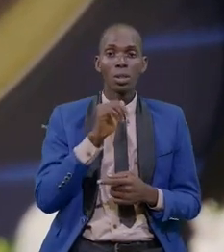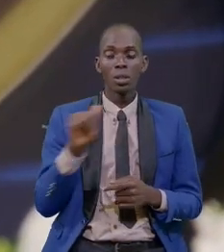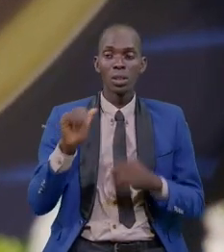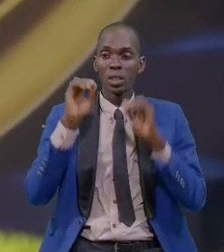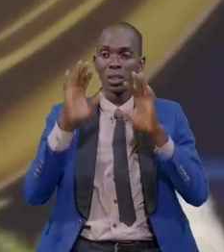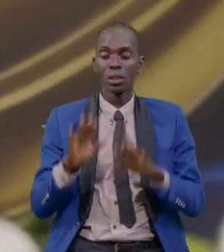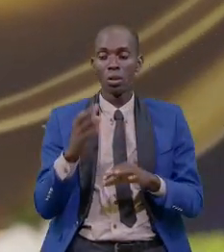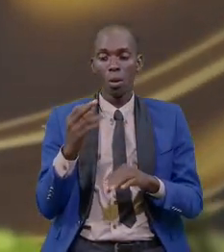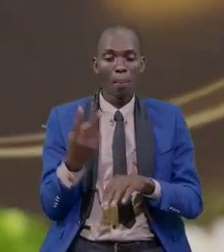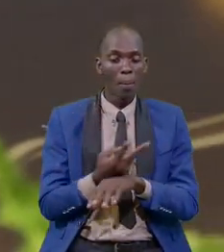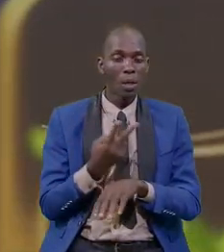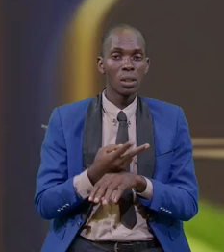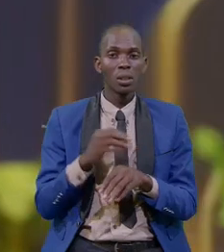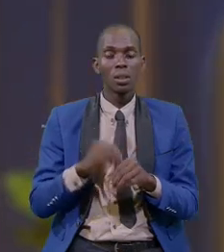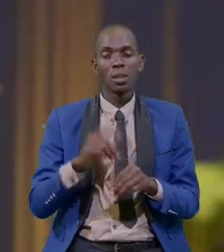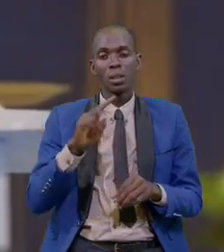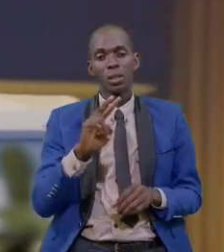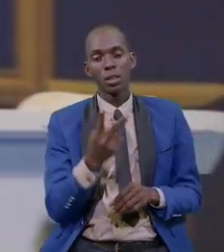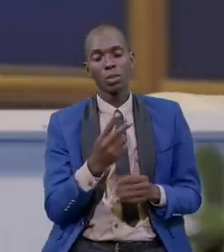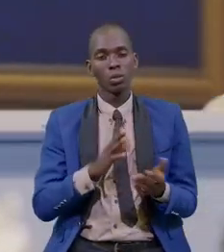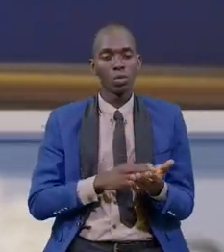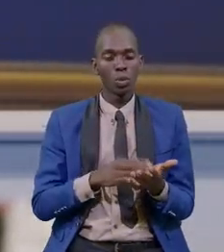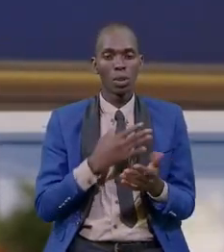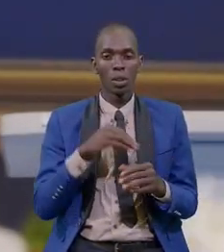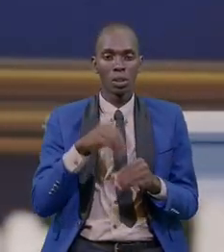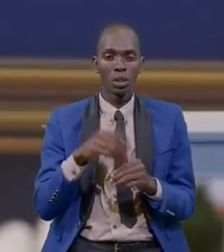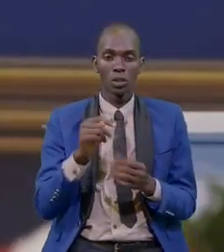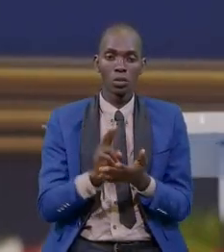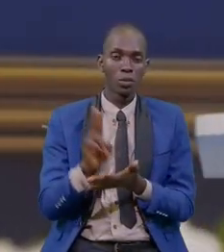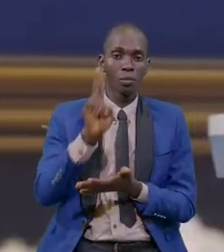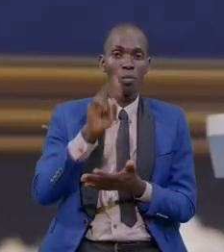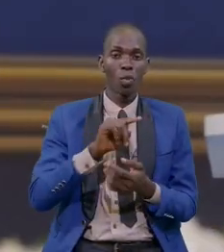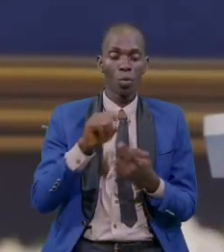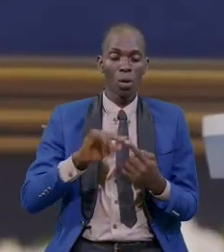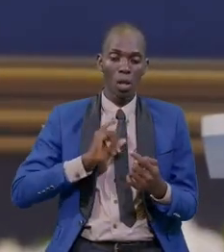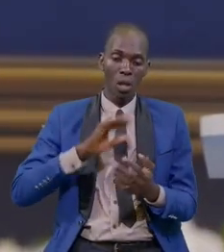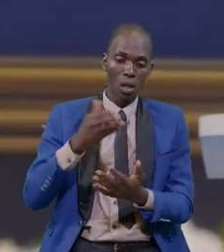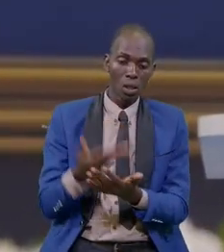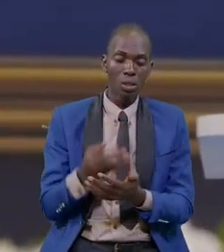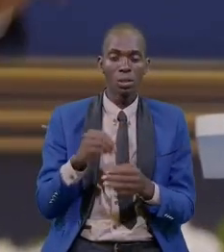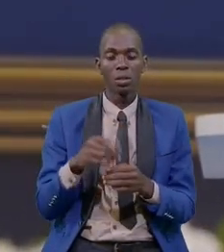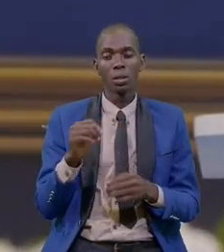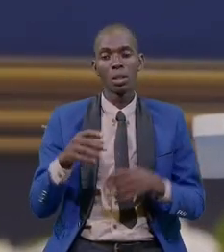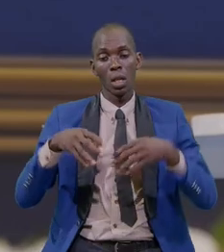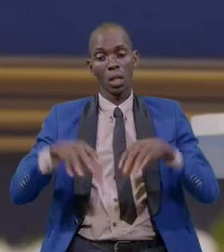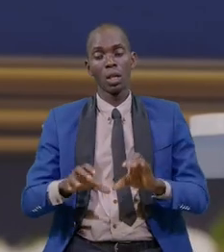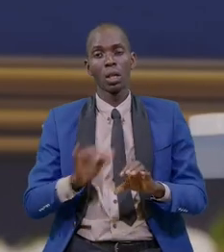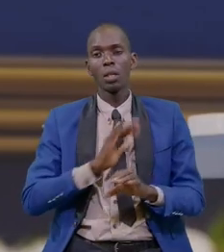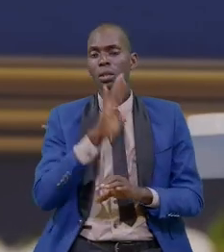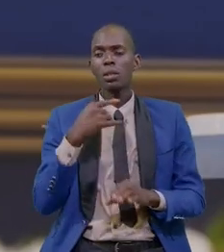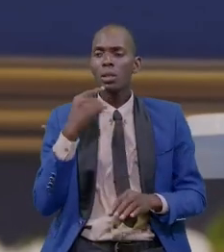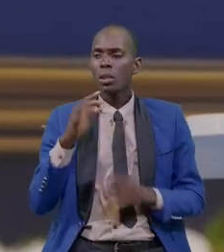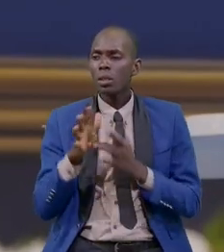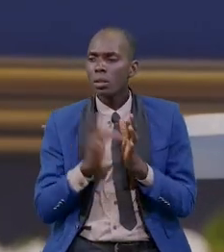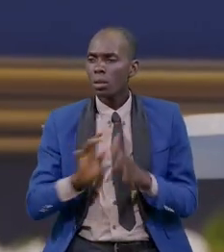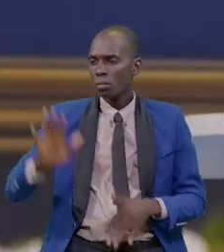des maths, au secondaire, à l'université, lorsque je me trouve dans la classe, je ne disais pas les chrétiens, levez leurs mains, levez vos mains,